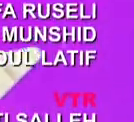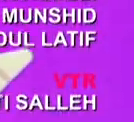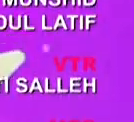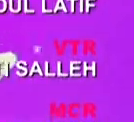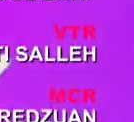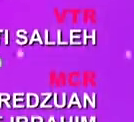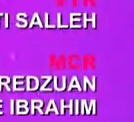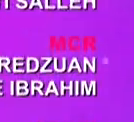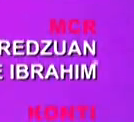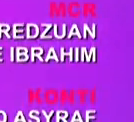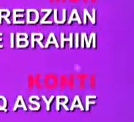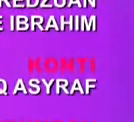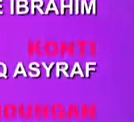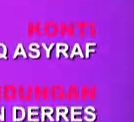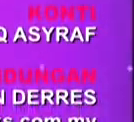ramululululul